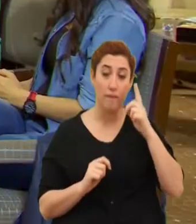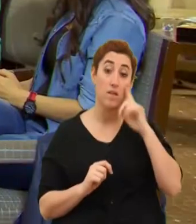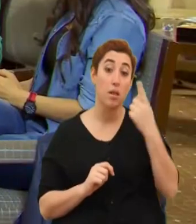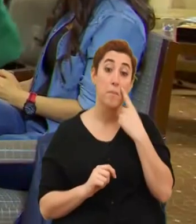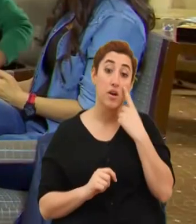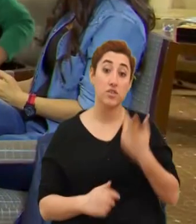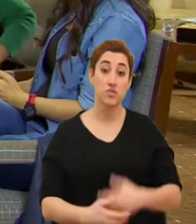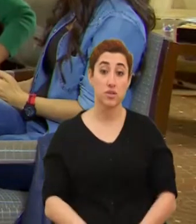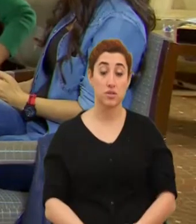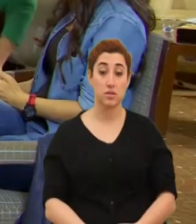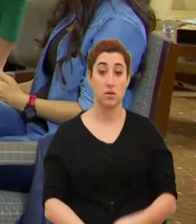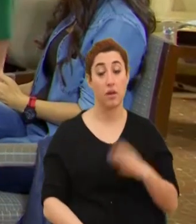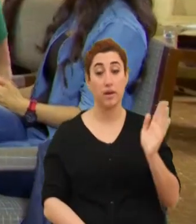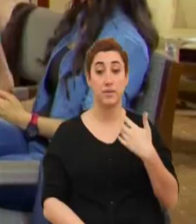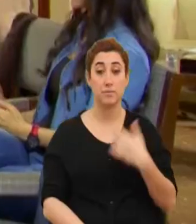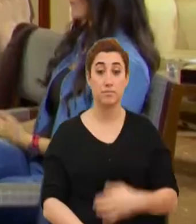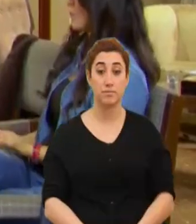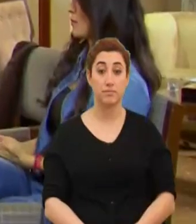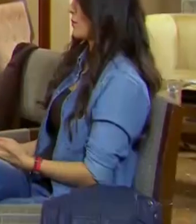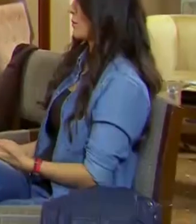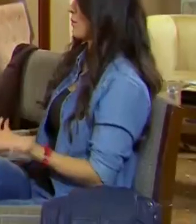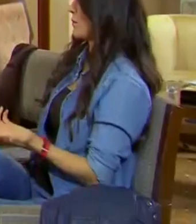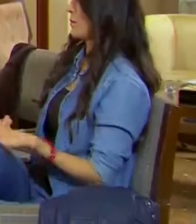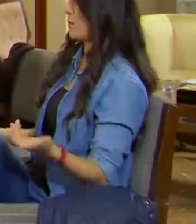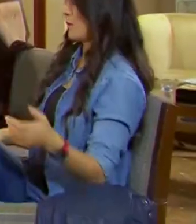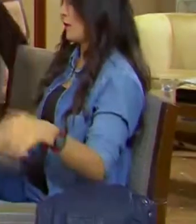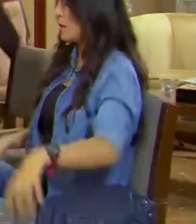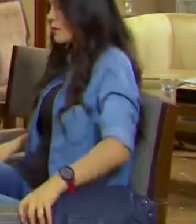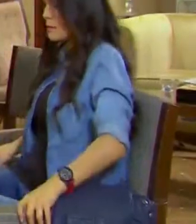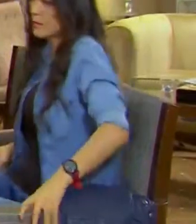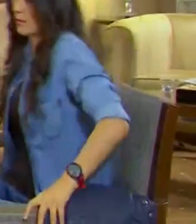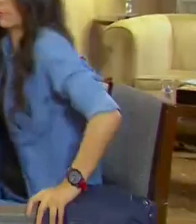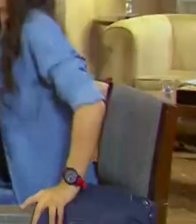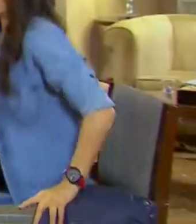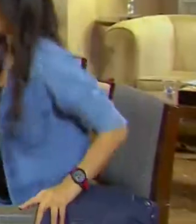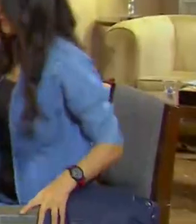Vallahi göreceğiz. Hadi. Kalkıyorlar. Hadi ya